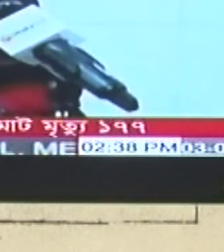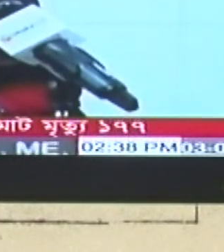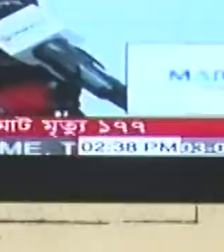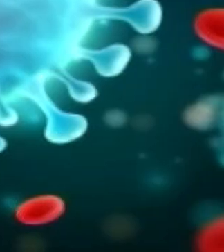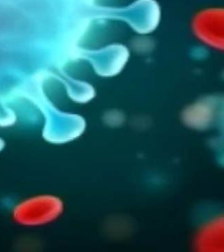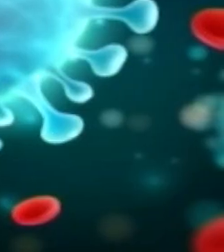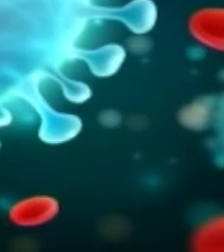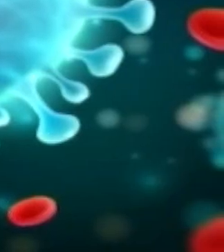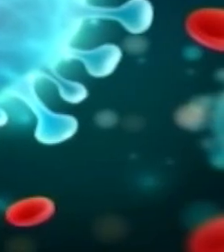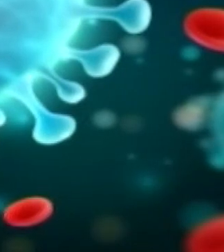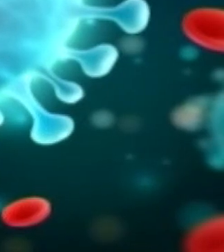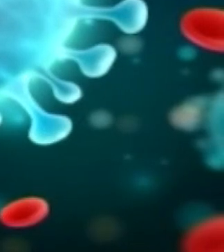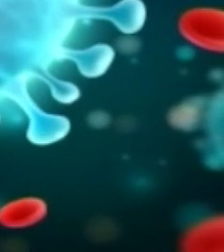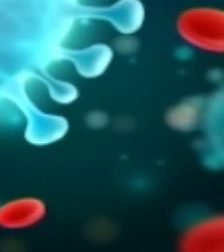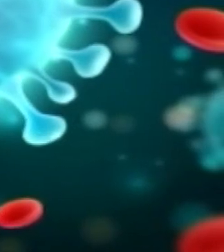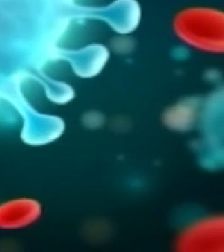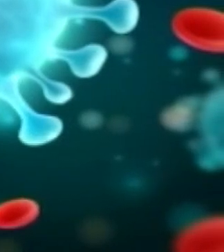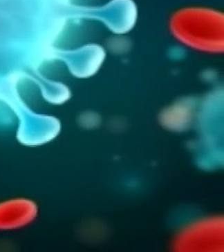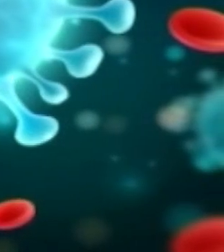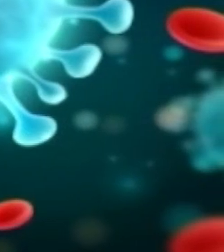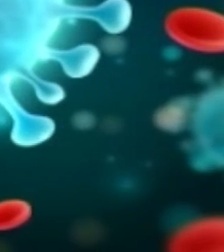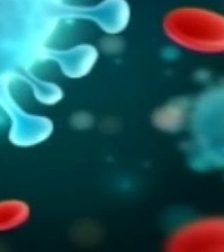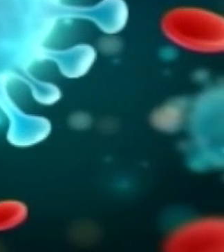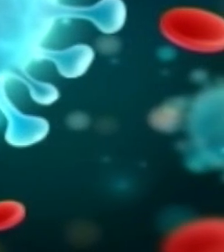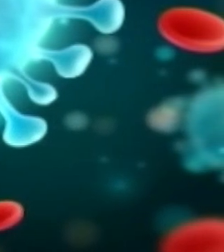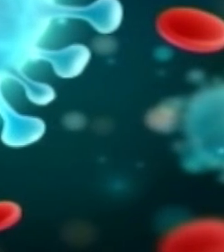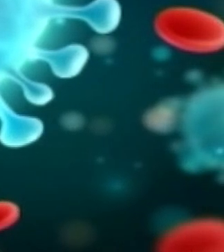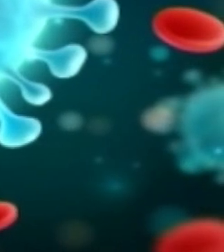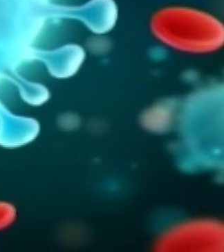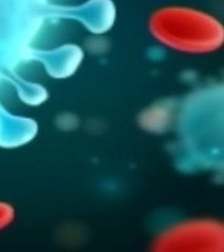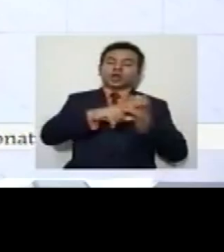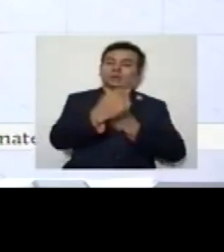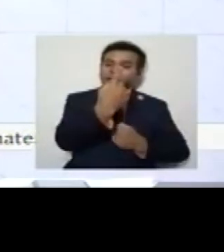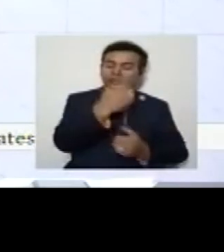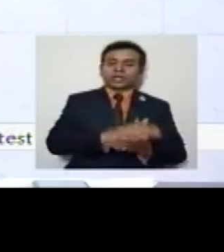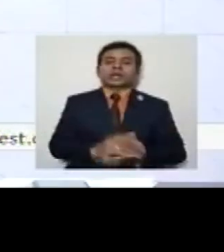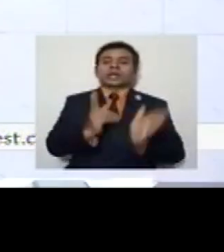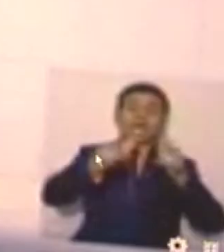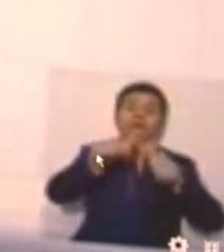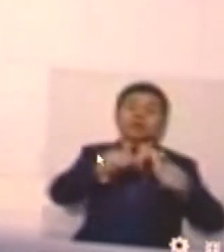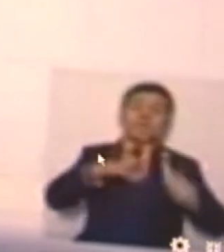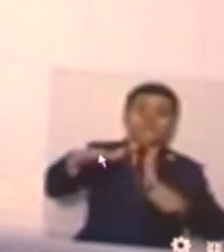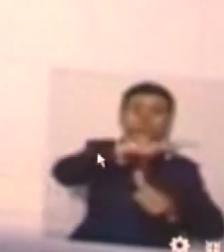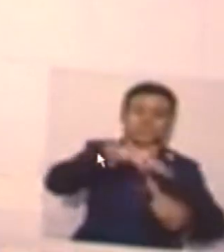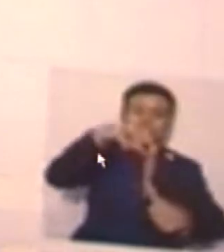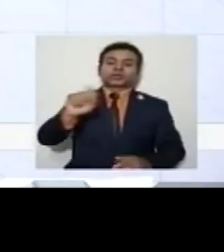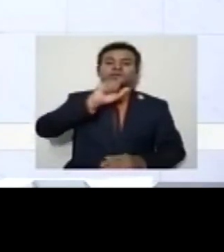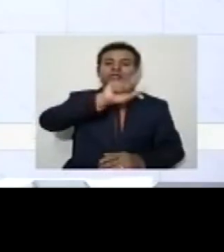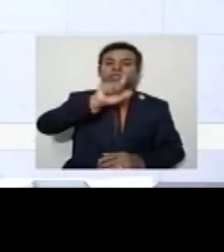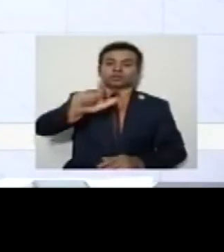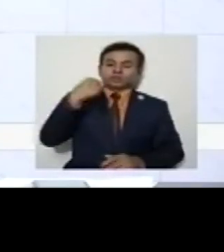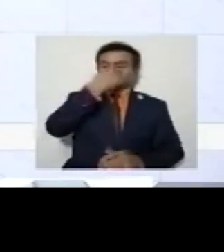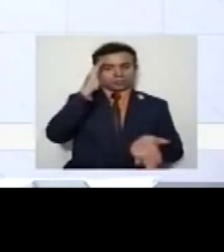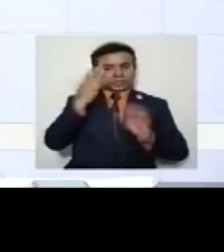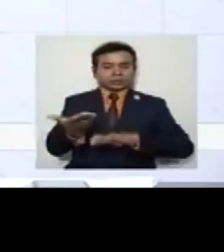হারিয়েছেন। তাদের একজন রংপুরের, আরেকজন নারায়ণগঞ্জের বাসিন্দা। 11-20 বছর বয়সের একজন এবং 60 এবং এ